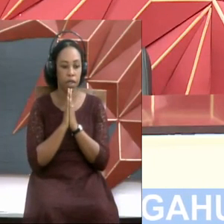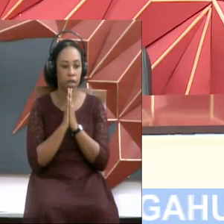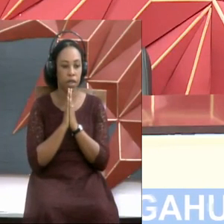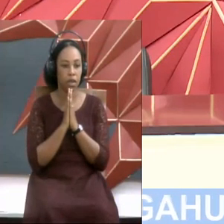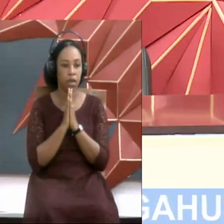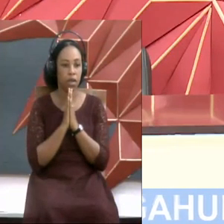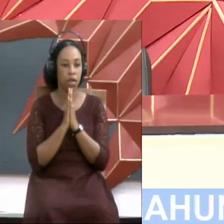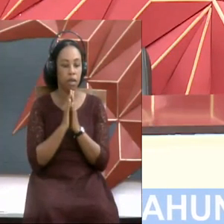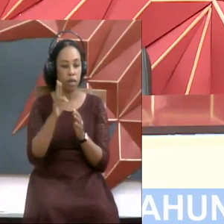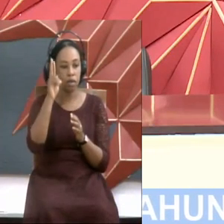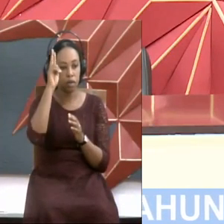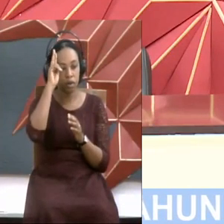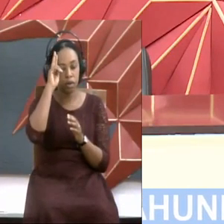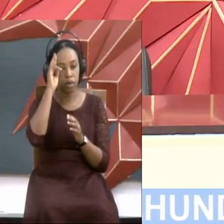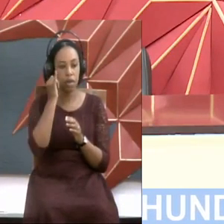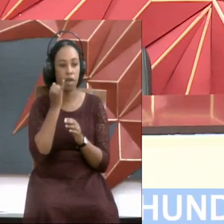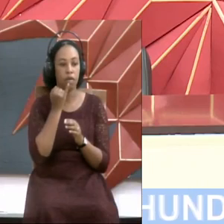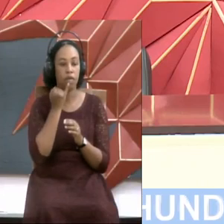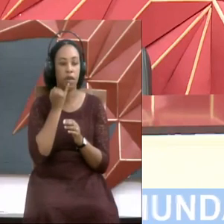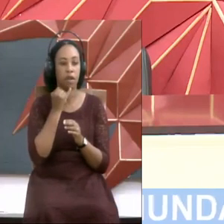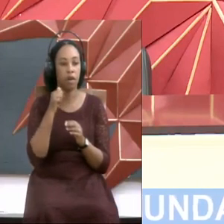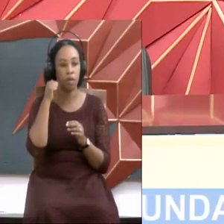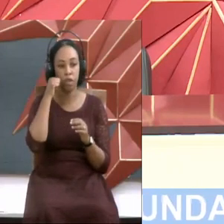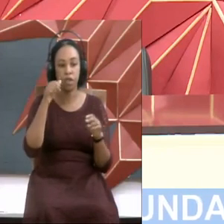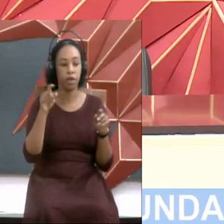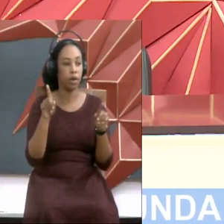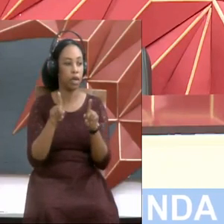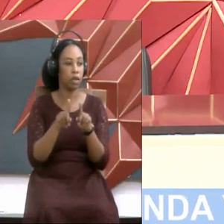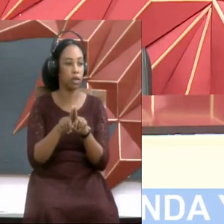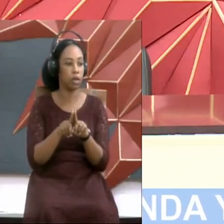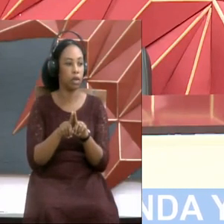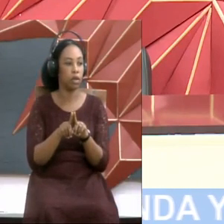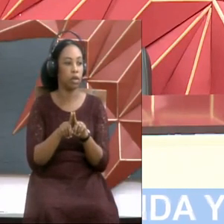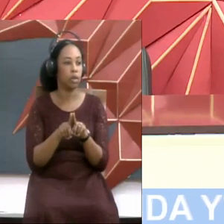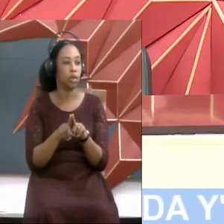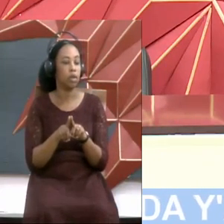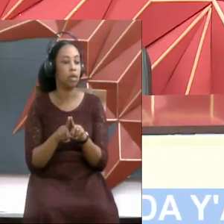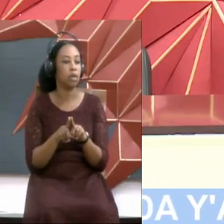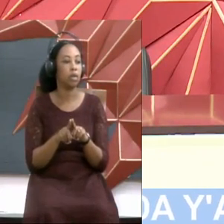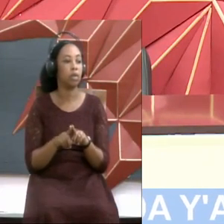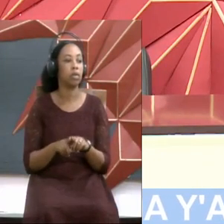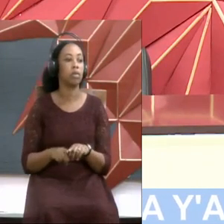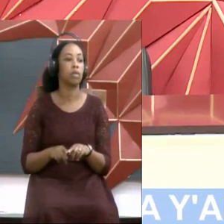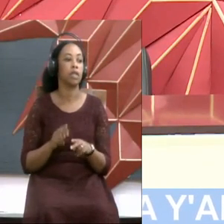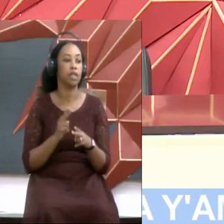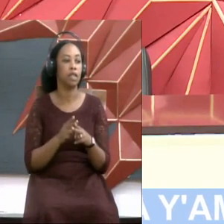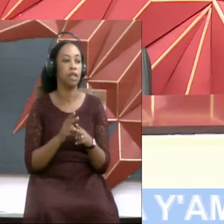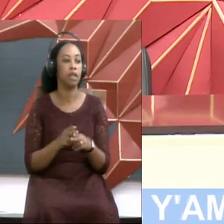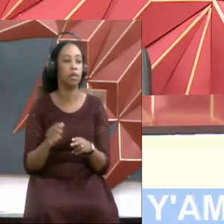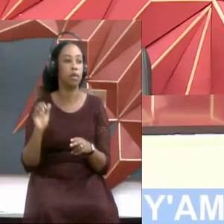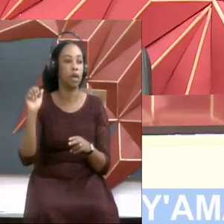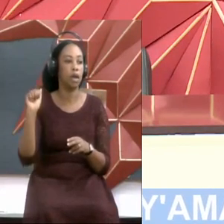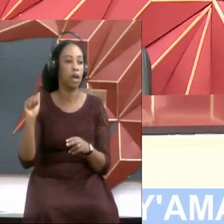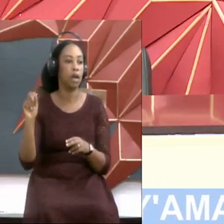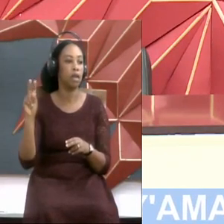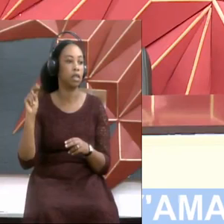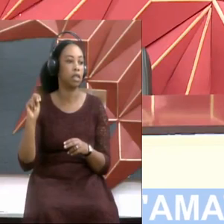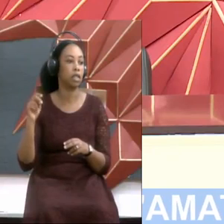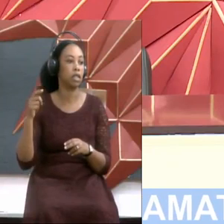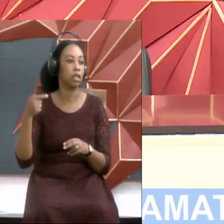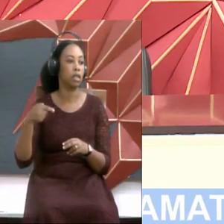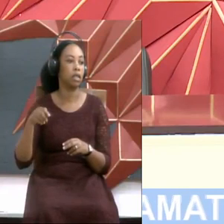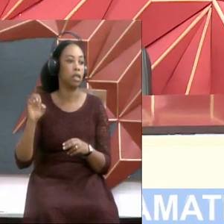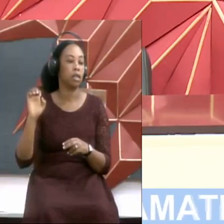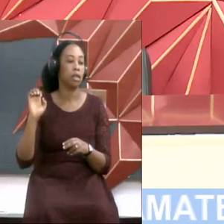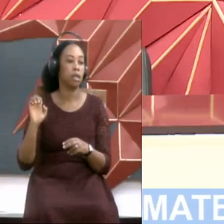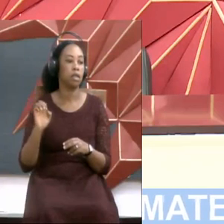rappeler de l'enfant de notre sœur Akayesu qui s'appelle Aminitou Ange, qui est malade à